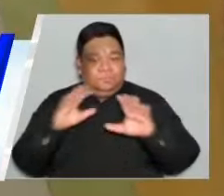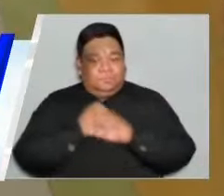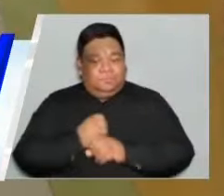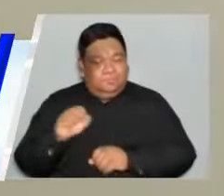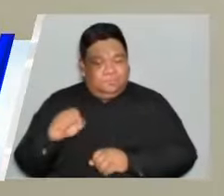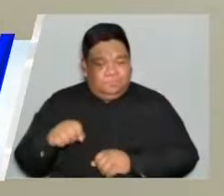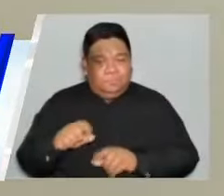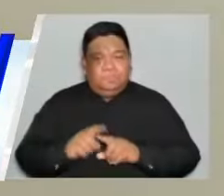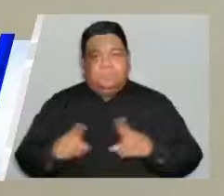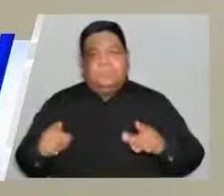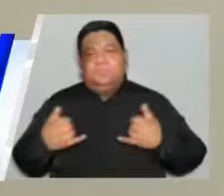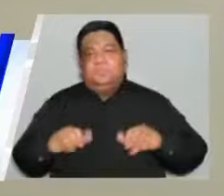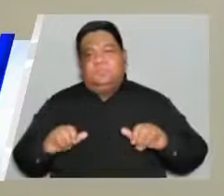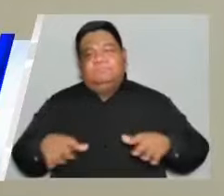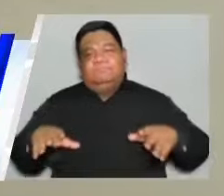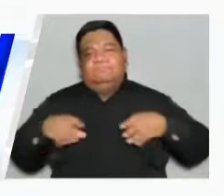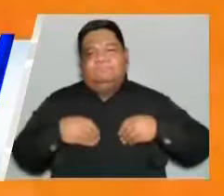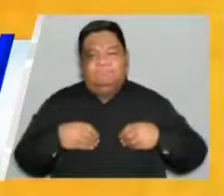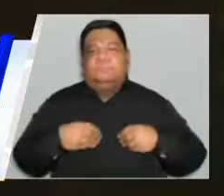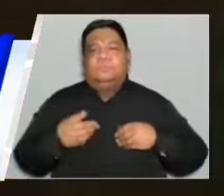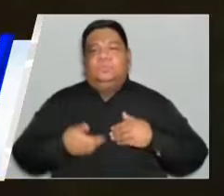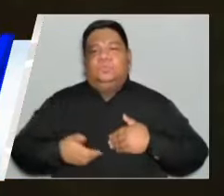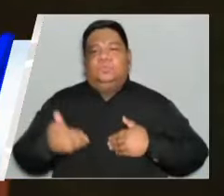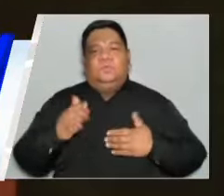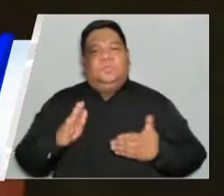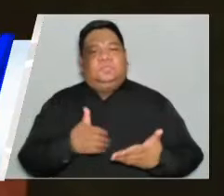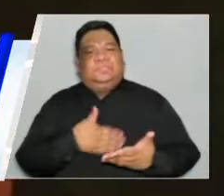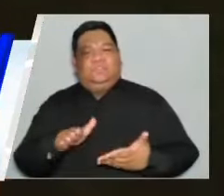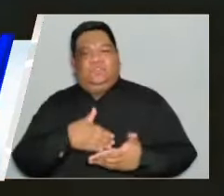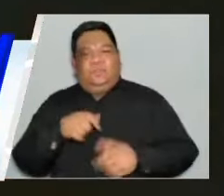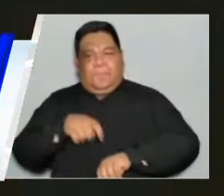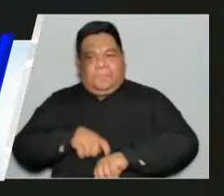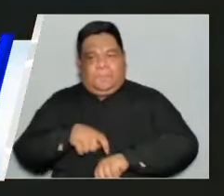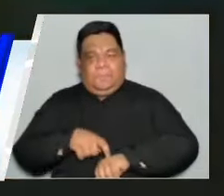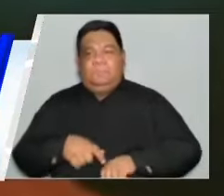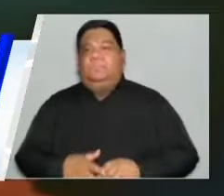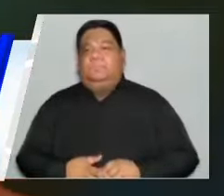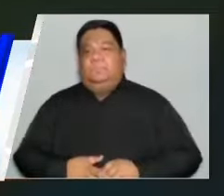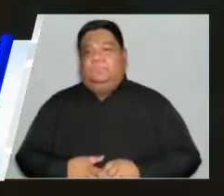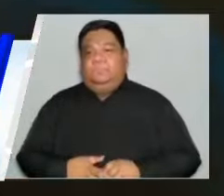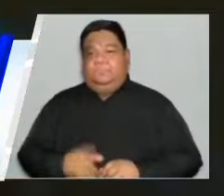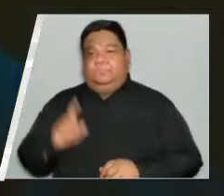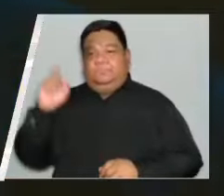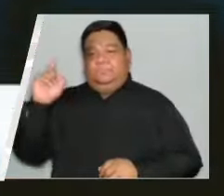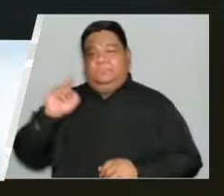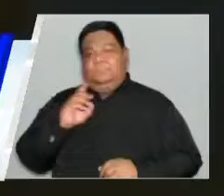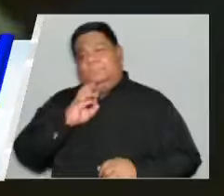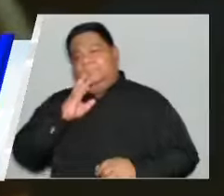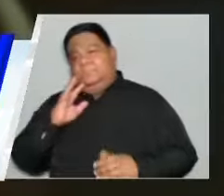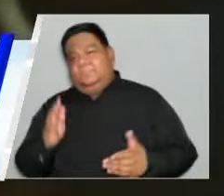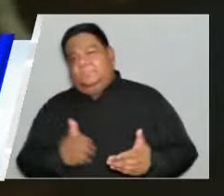ni Jillian ang kanyang singer era. Ay, si Teruyo,